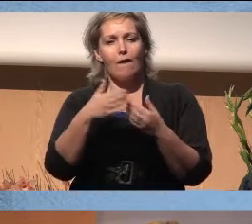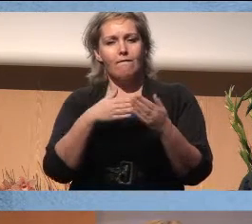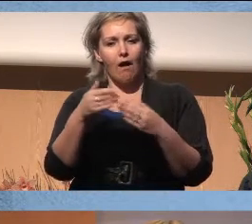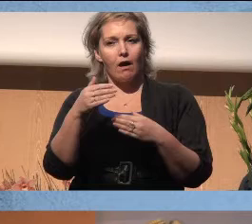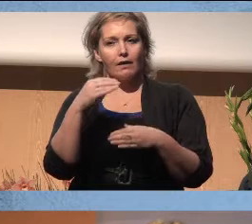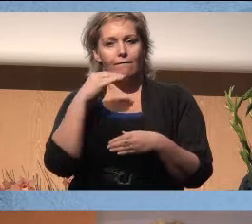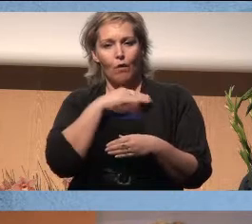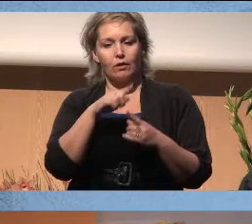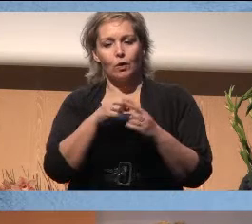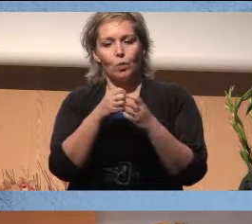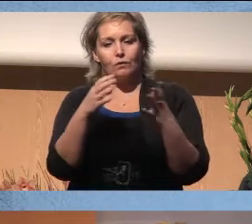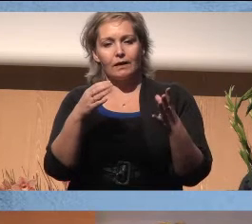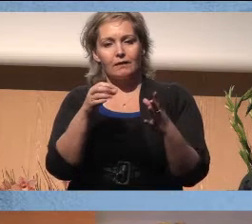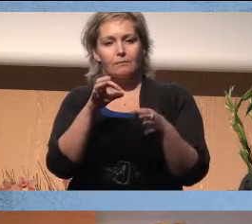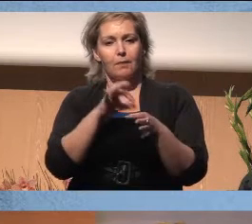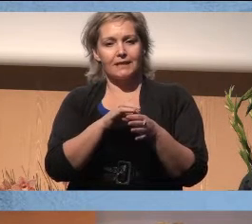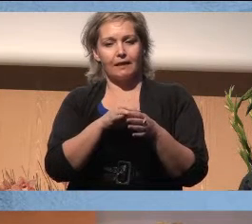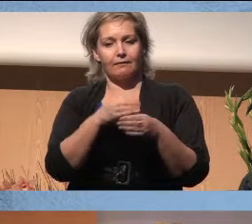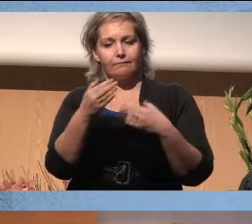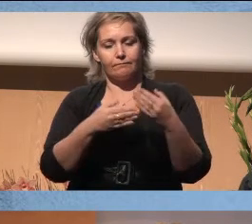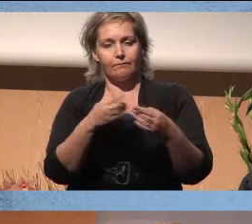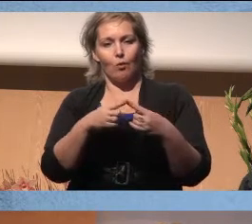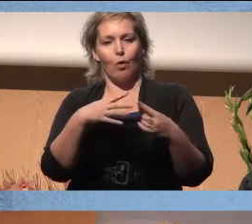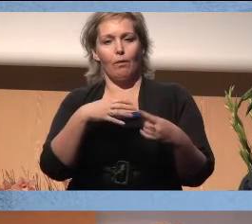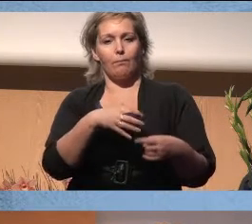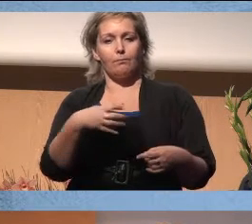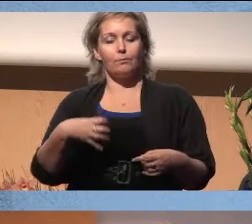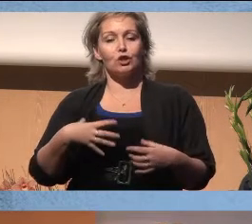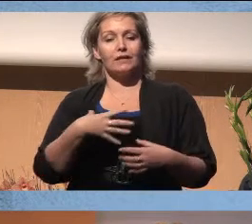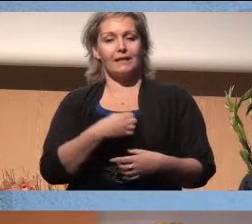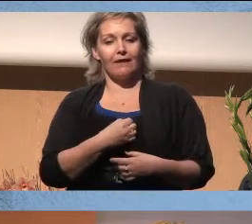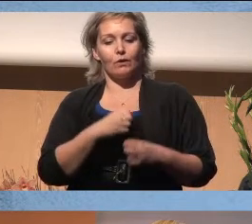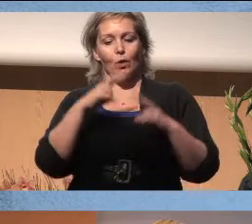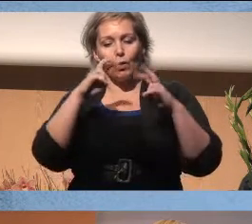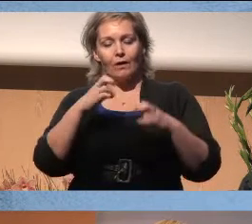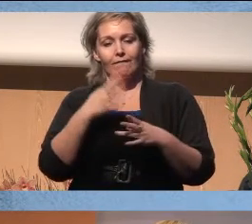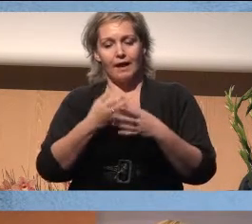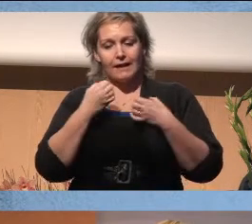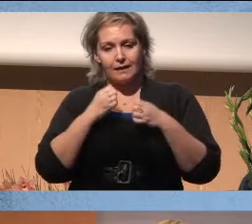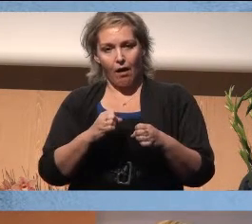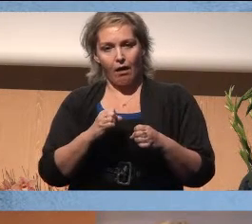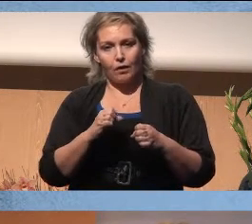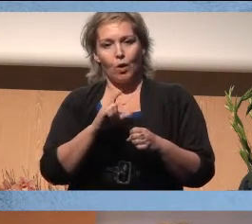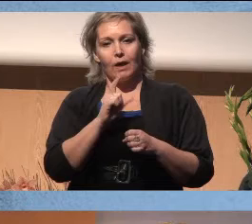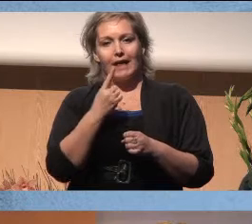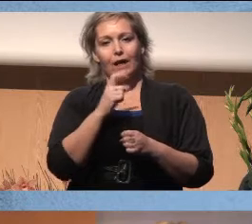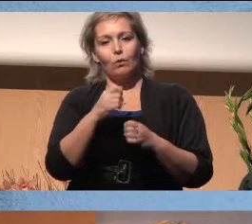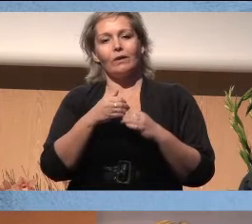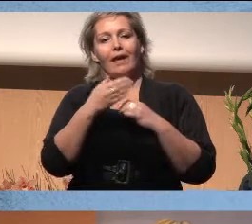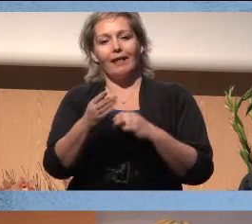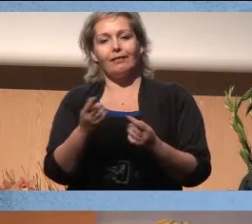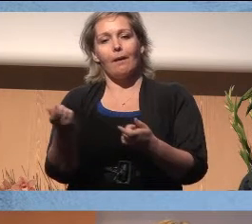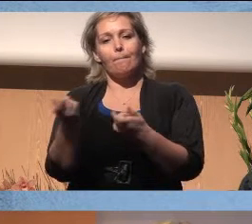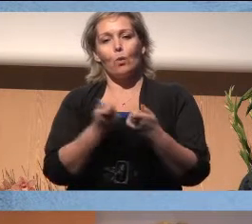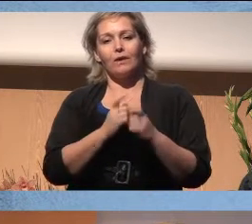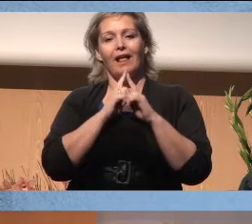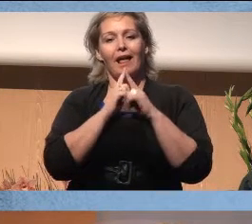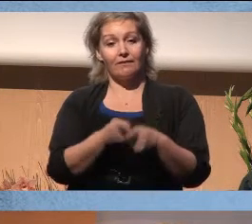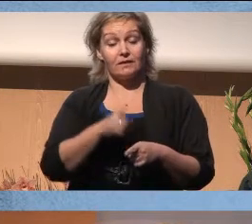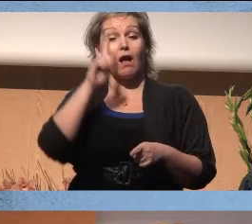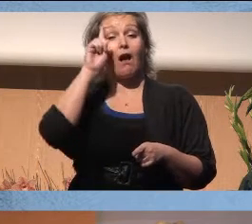fagfolk, utviklet et pasientforløp for brystkreft, der utredningen er i gang for det har gått en uke etter mottatt henvisning. Det går